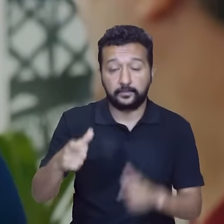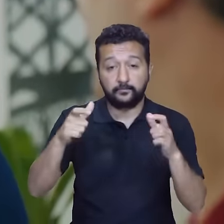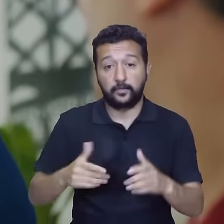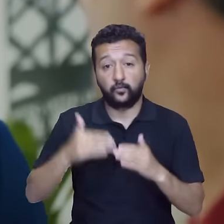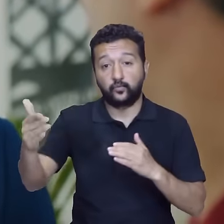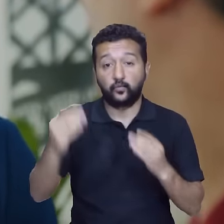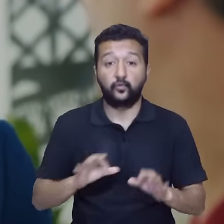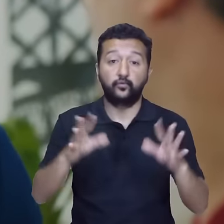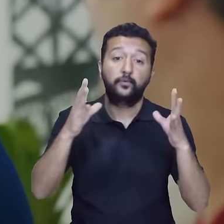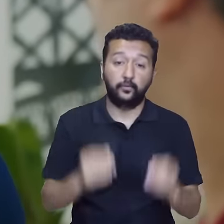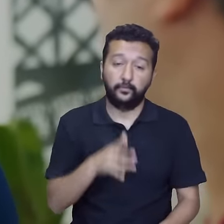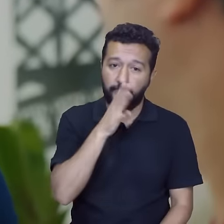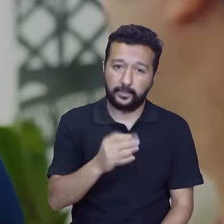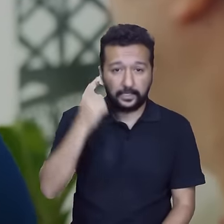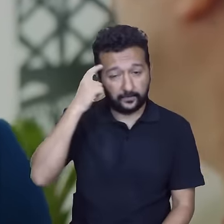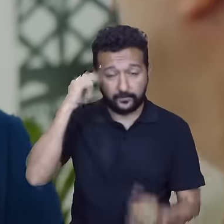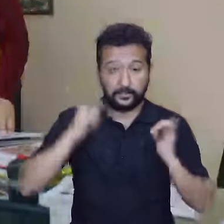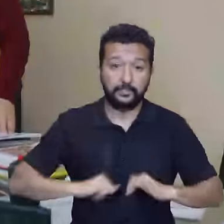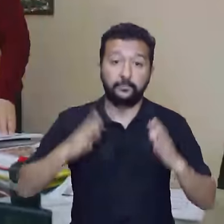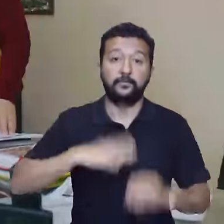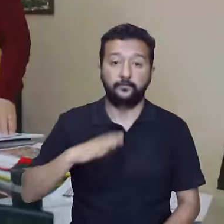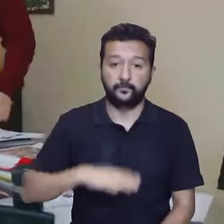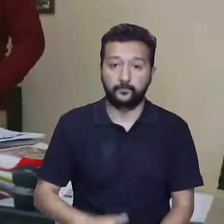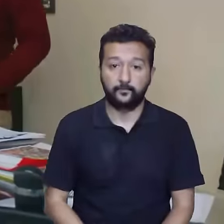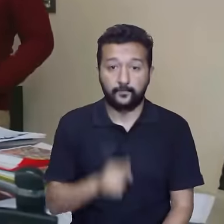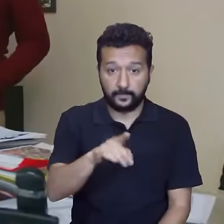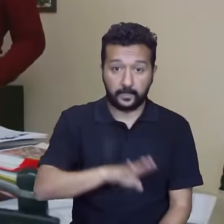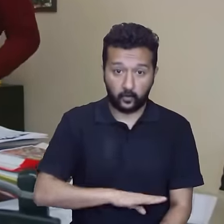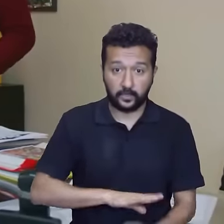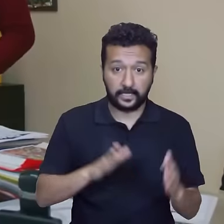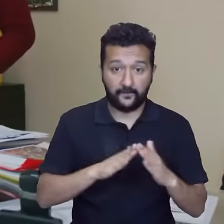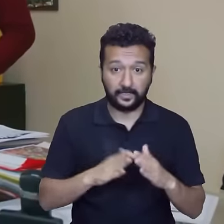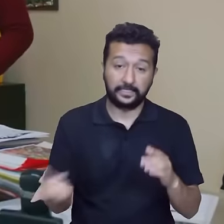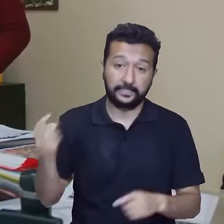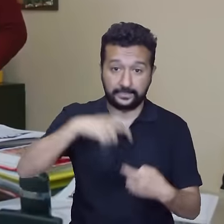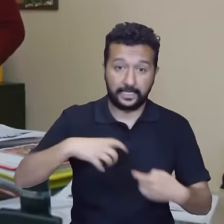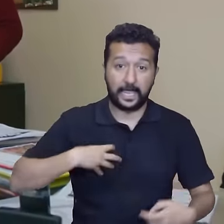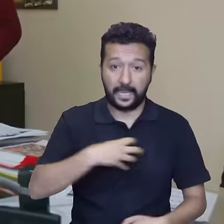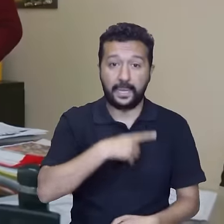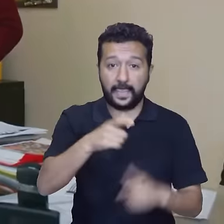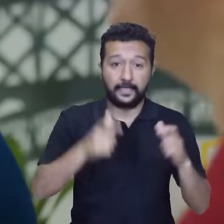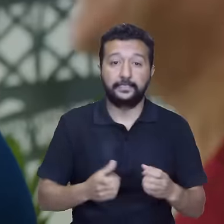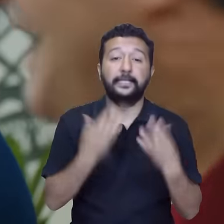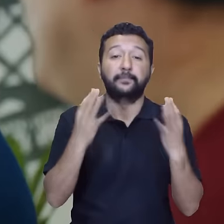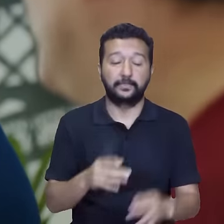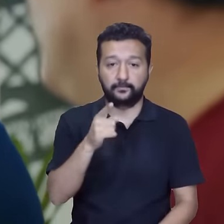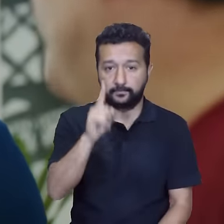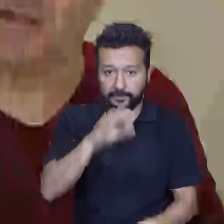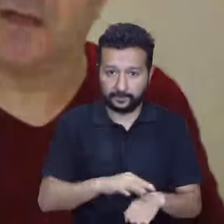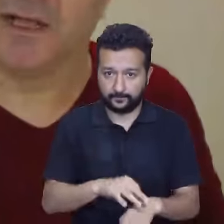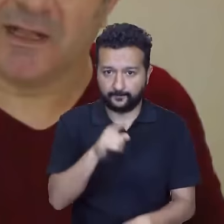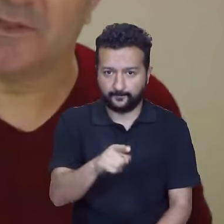mahalleden uzak olursa süper olur. Malum biraz kafe dinlemek istiyorum. Ha, öğrenci evinden geldikten sonra annenin evine sığamadın değil mi? Bir